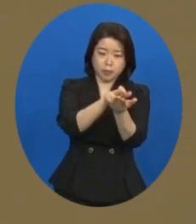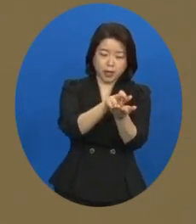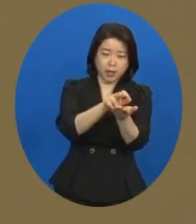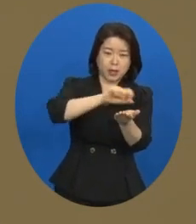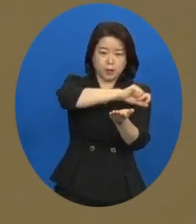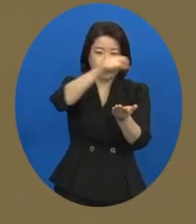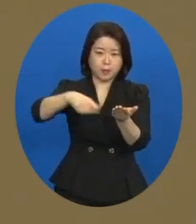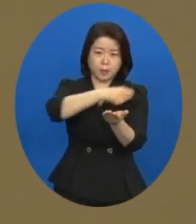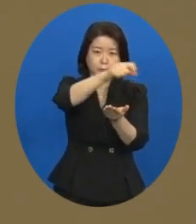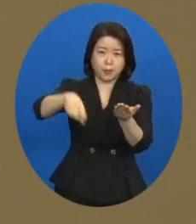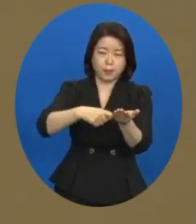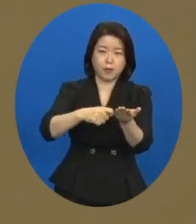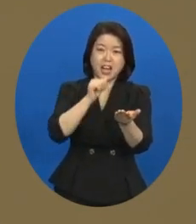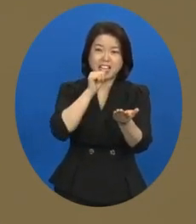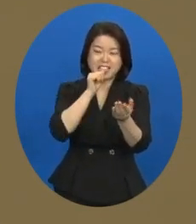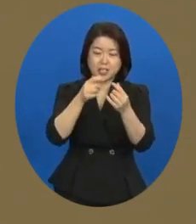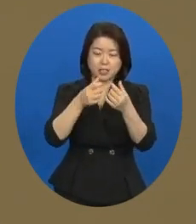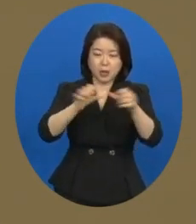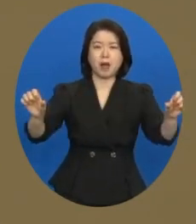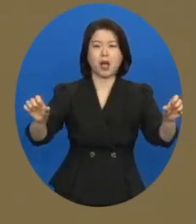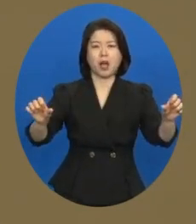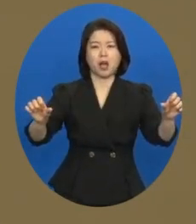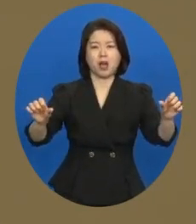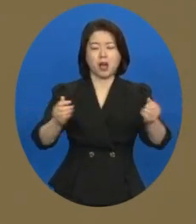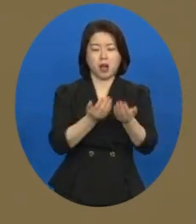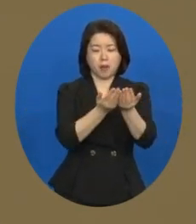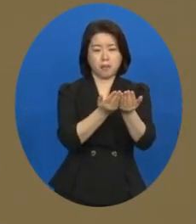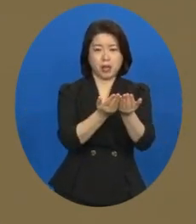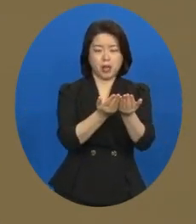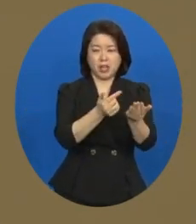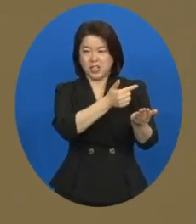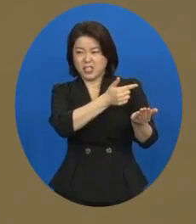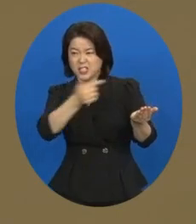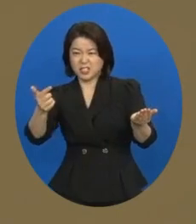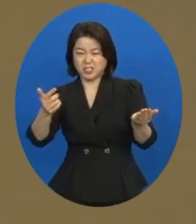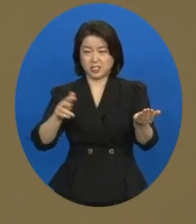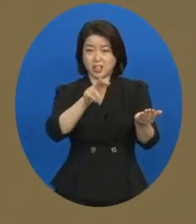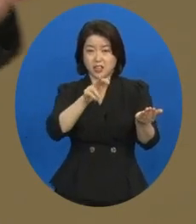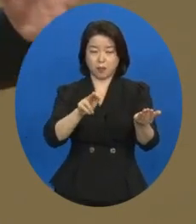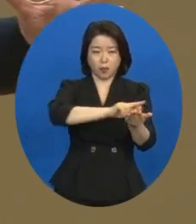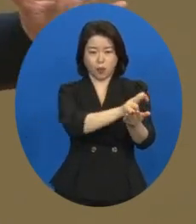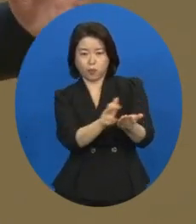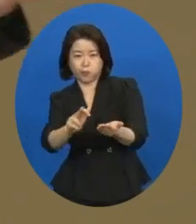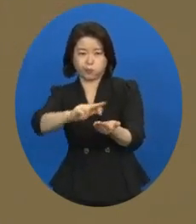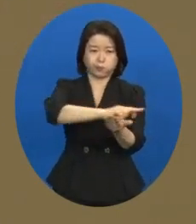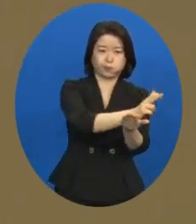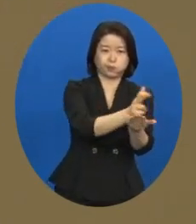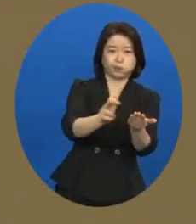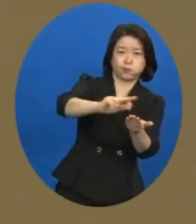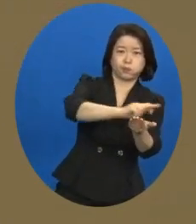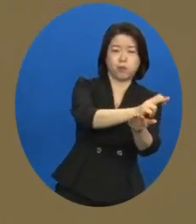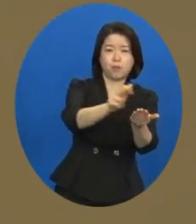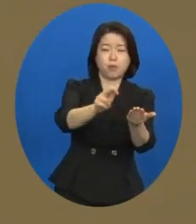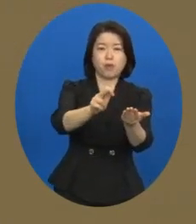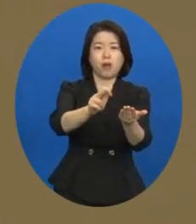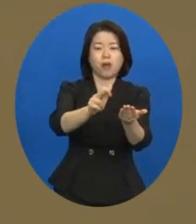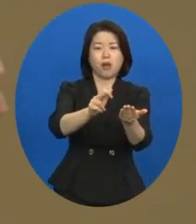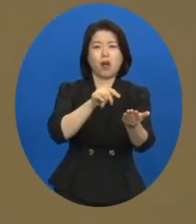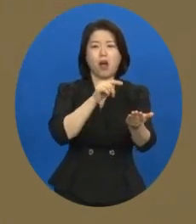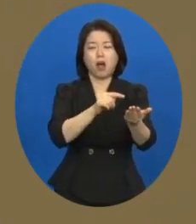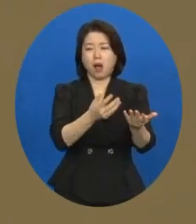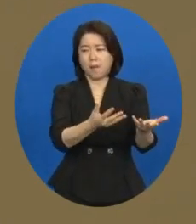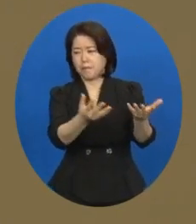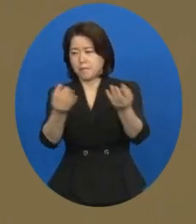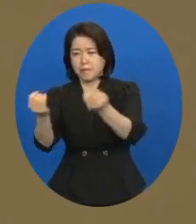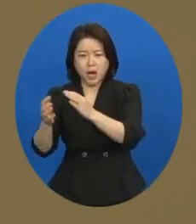버린 겁니다. 그 배 속에서 그 큰 덩치의 대포가 이리 흔들리고 저리 흔들리면서